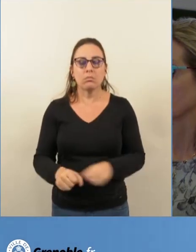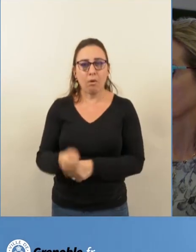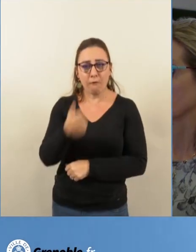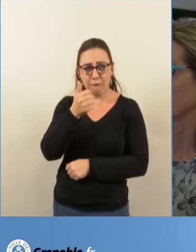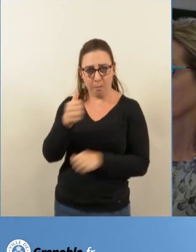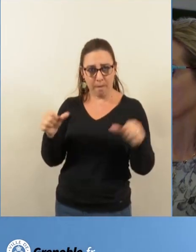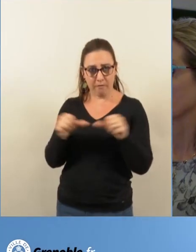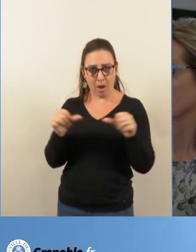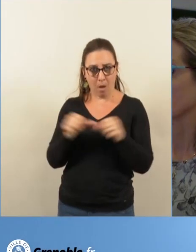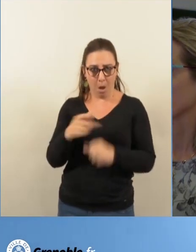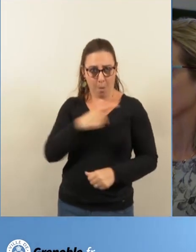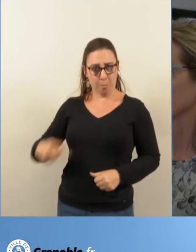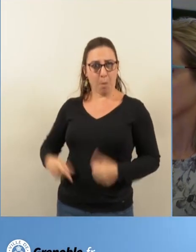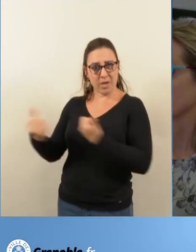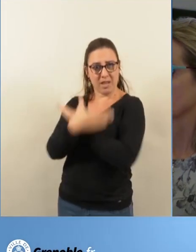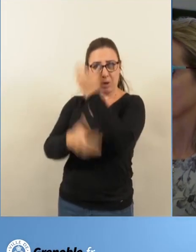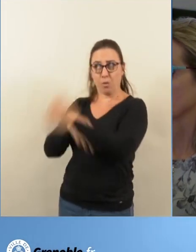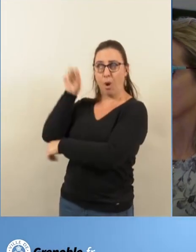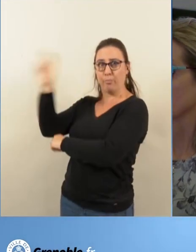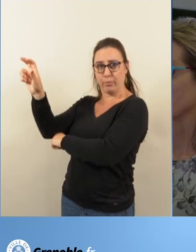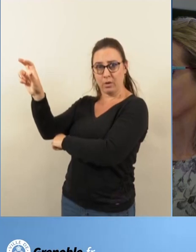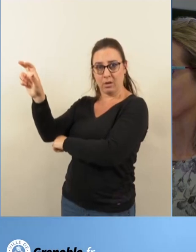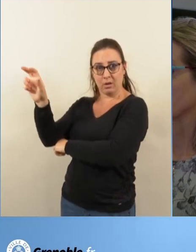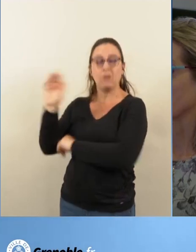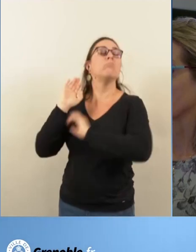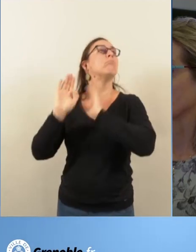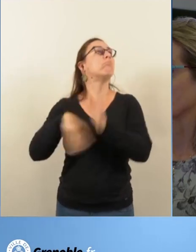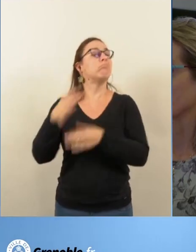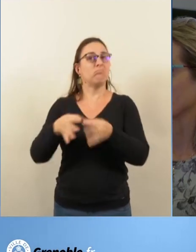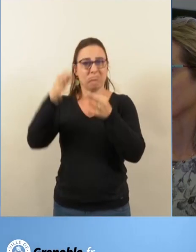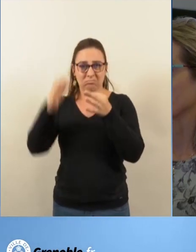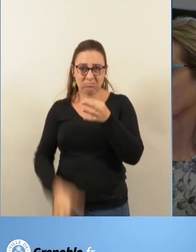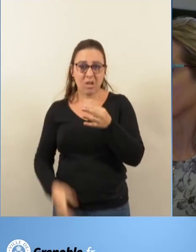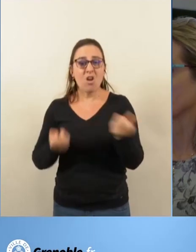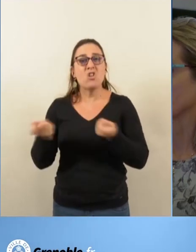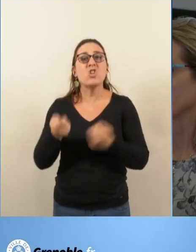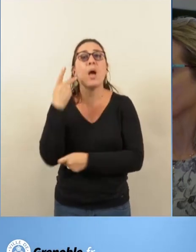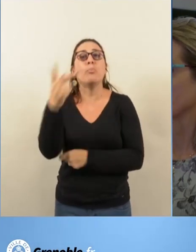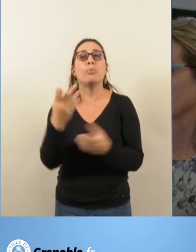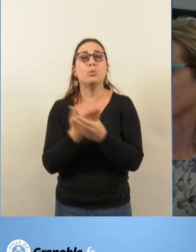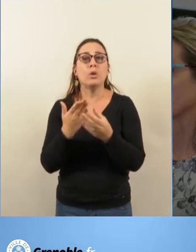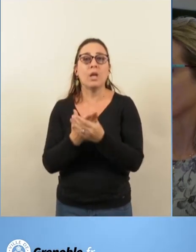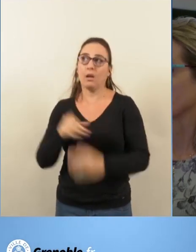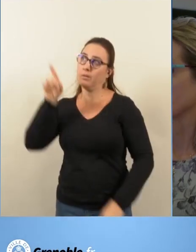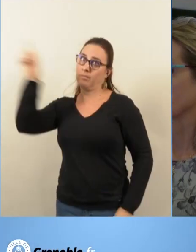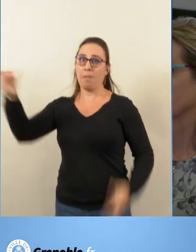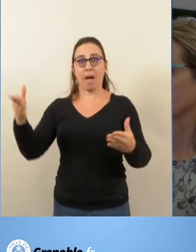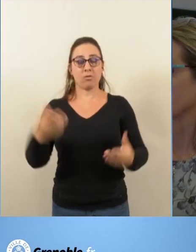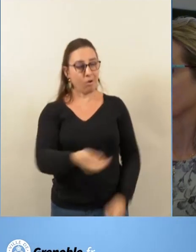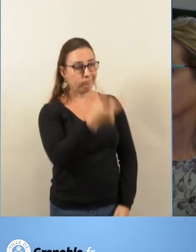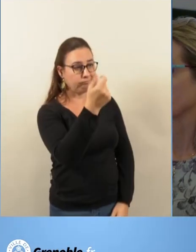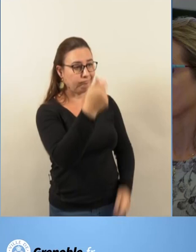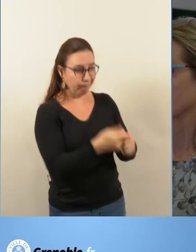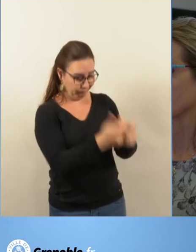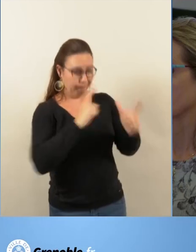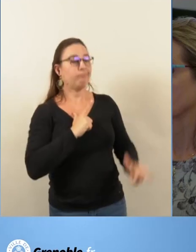la propriété de l'eau à la métropole et l'aboutissement de ce dossier que vous gérez c'est que la métropole vous réclame des millions d'euros